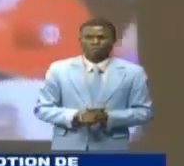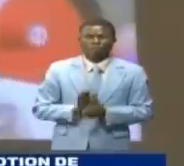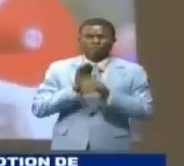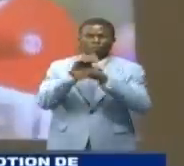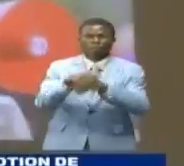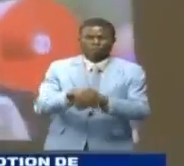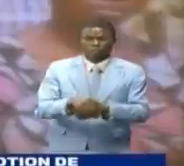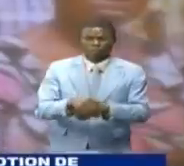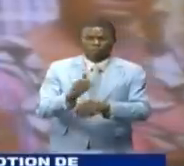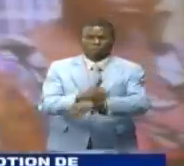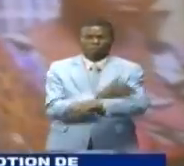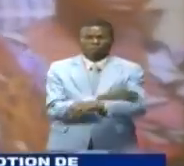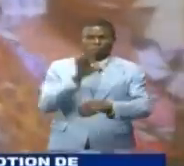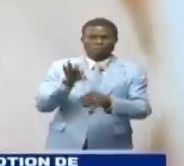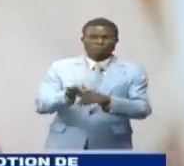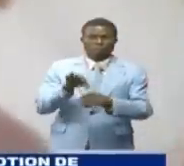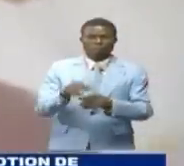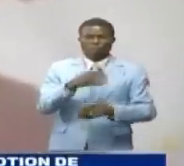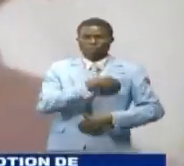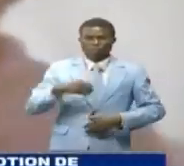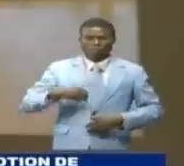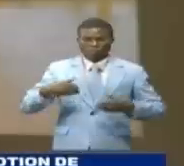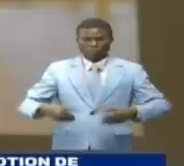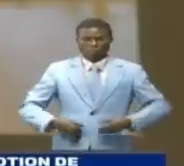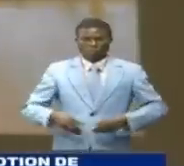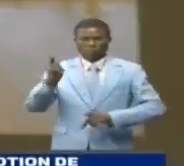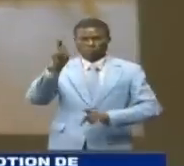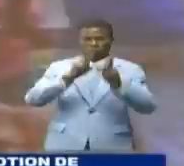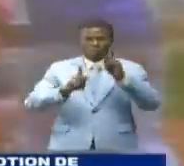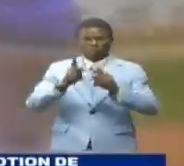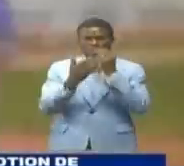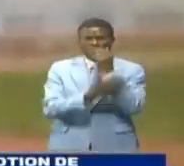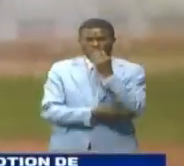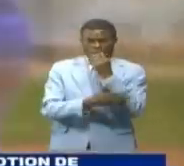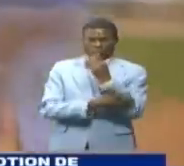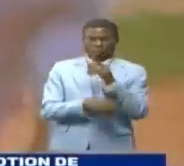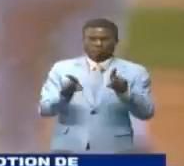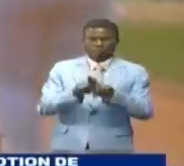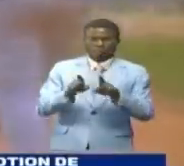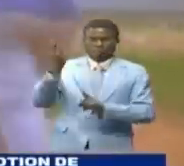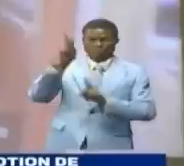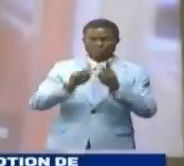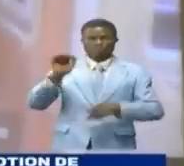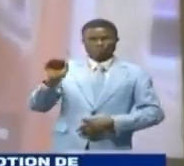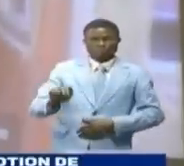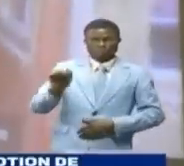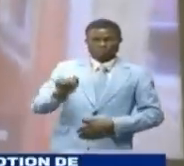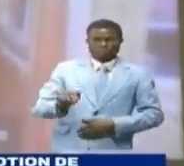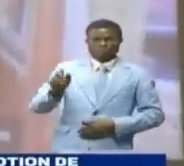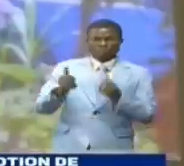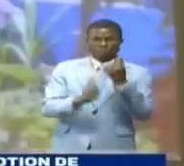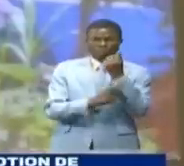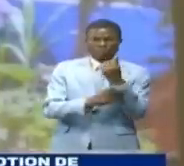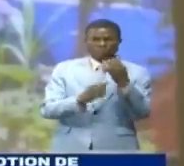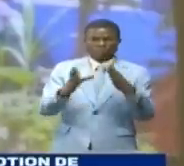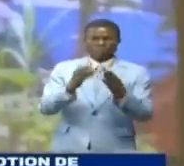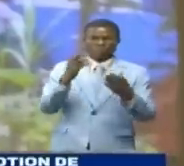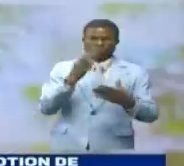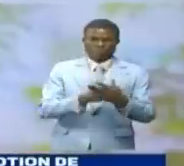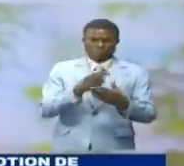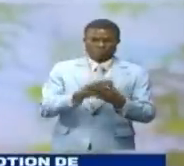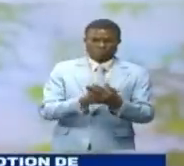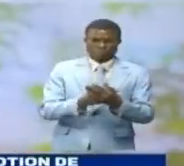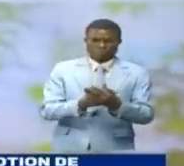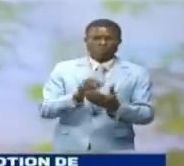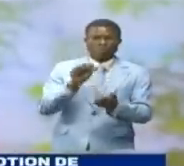le processus électoral, les femmes, les jeunes et les populations vulnérables telles que les peuples autochtones et les personnes vivant avec handicap, tel est